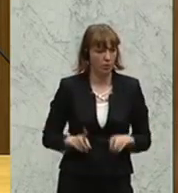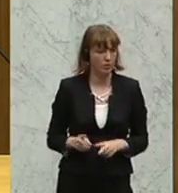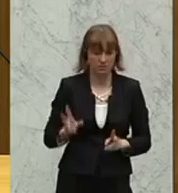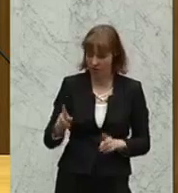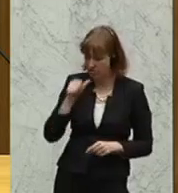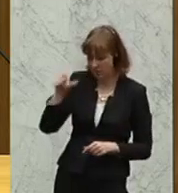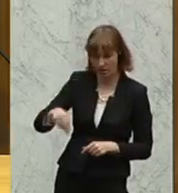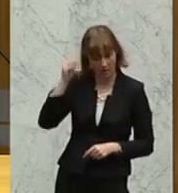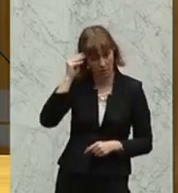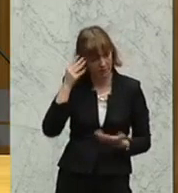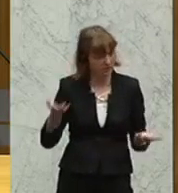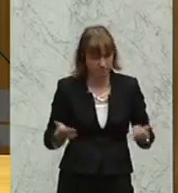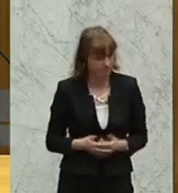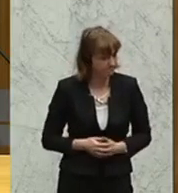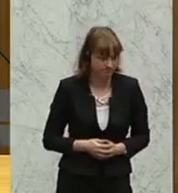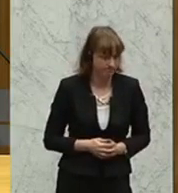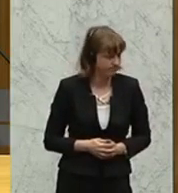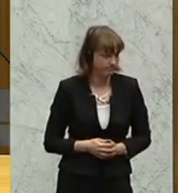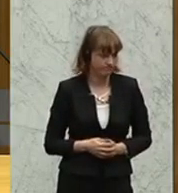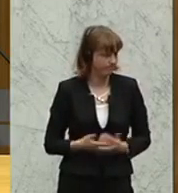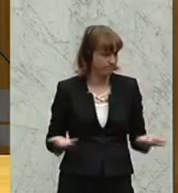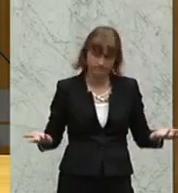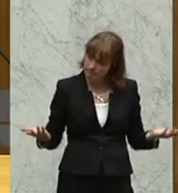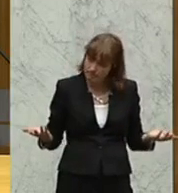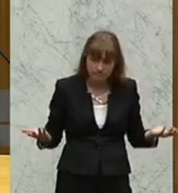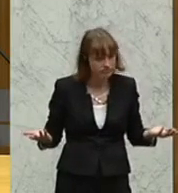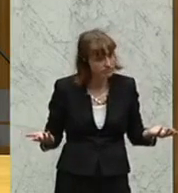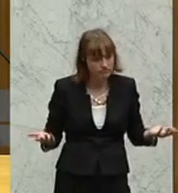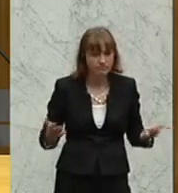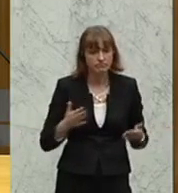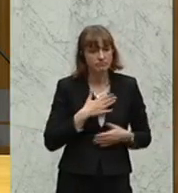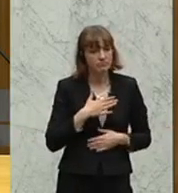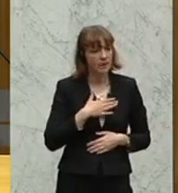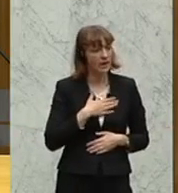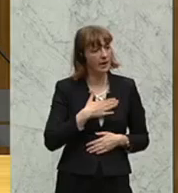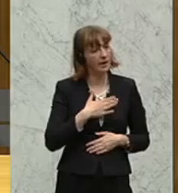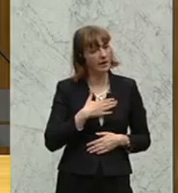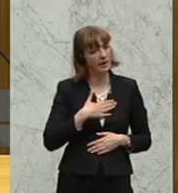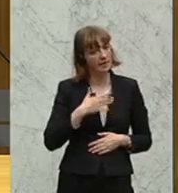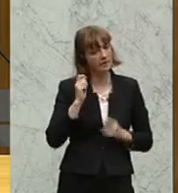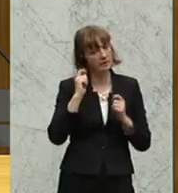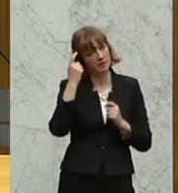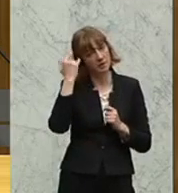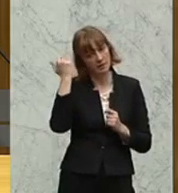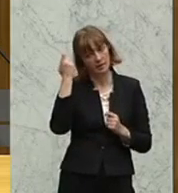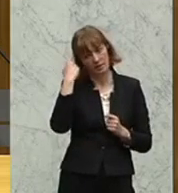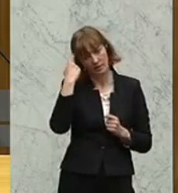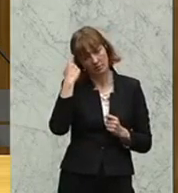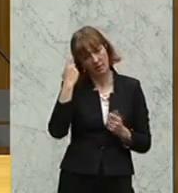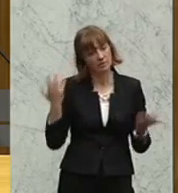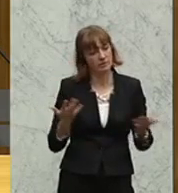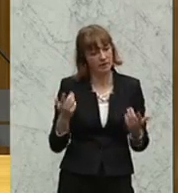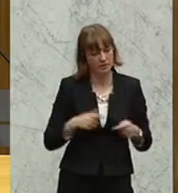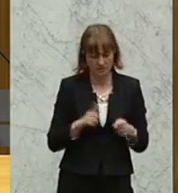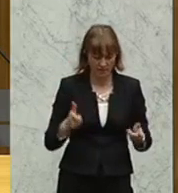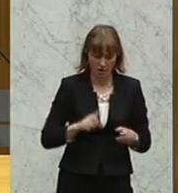passiert. Und das ärgert mich. Das ärgert mich, dass der Wirtschaftsminister nicht mehr das tut, was er